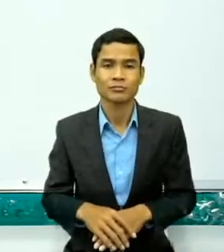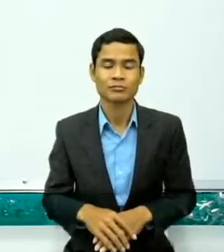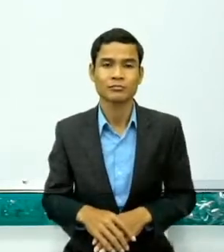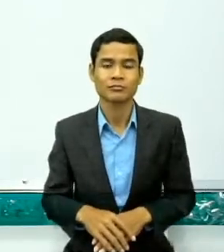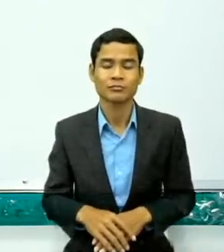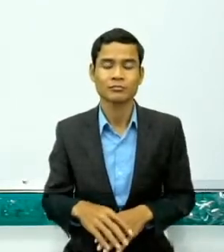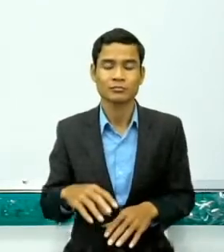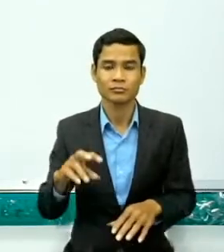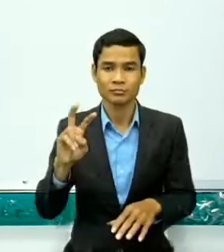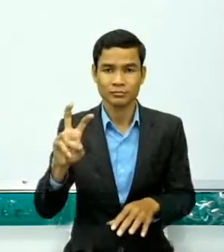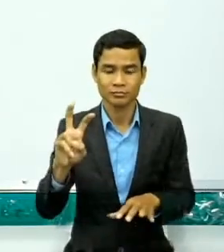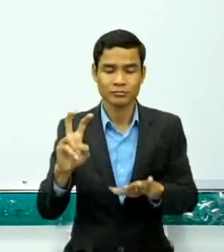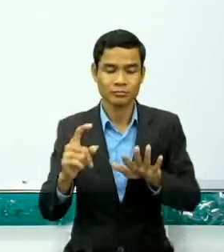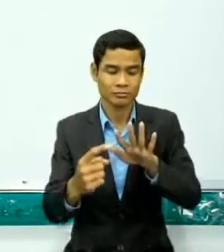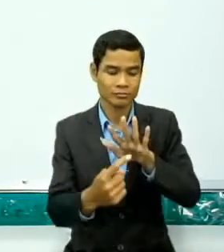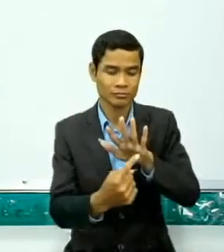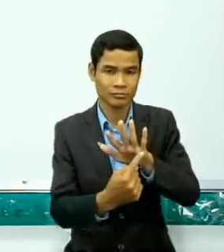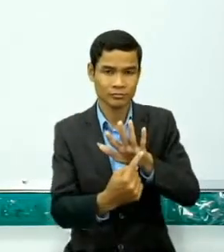ឌឿ